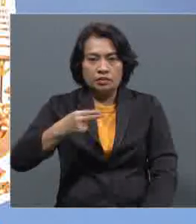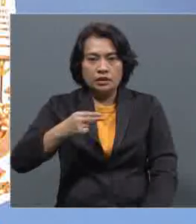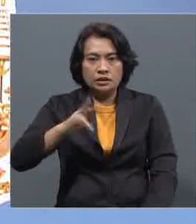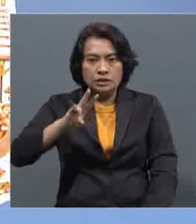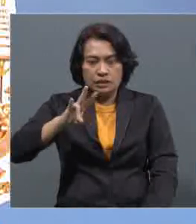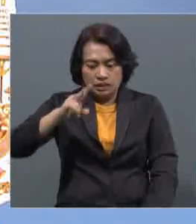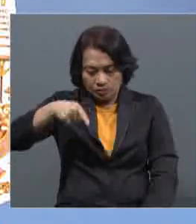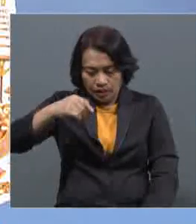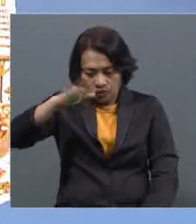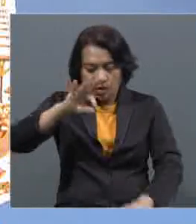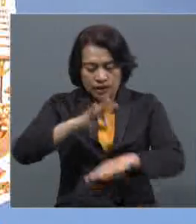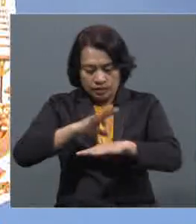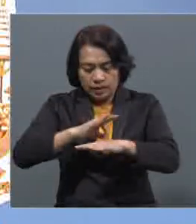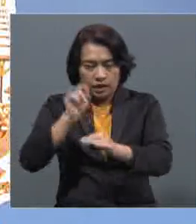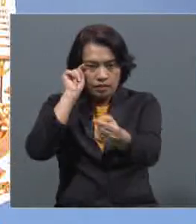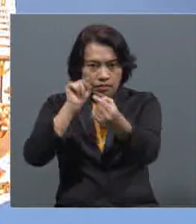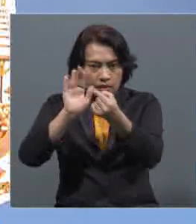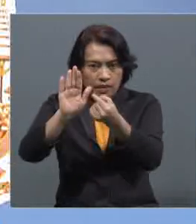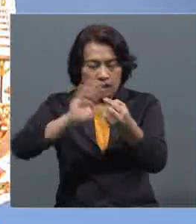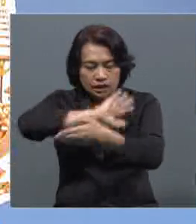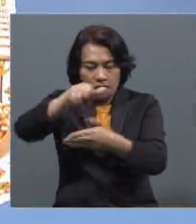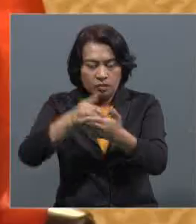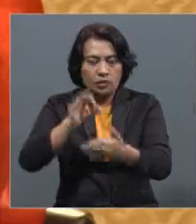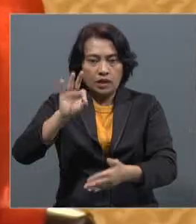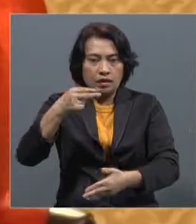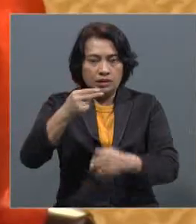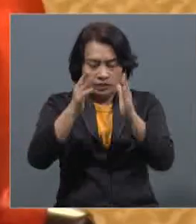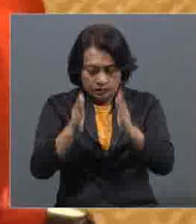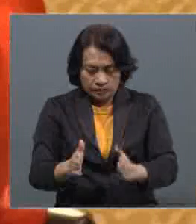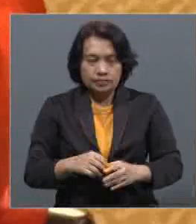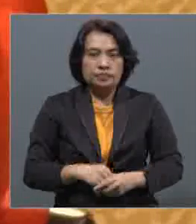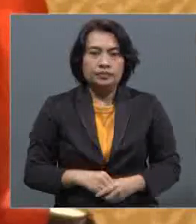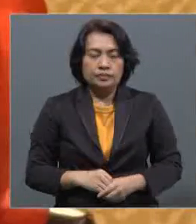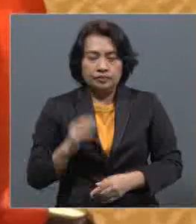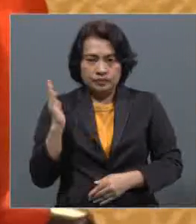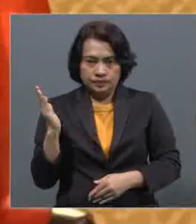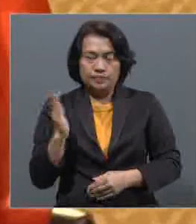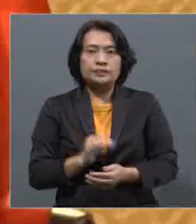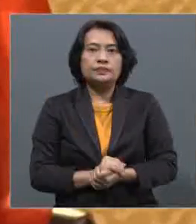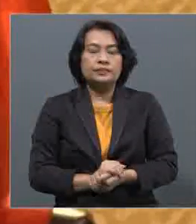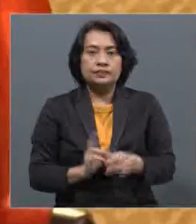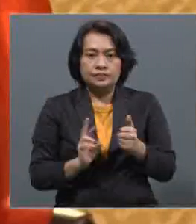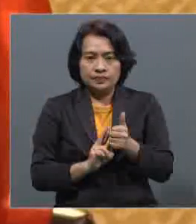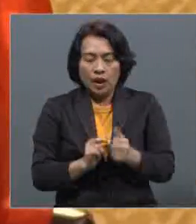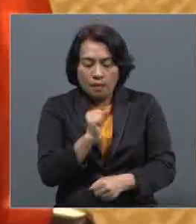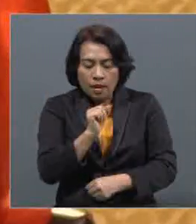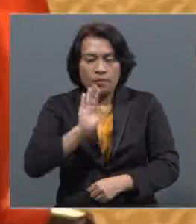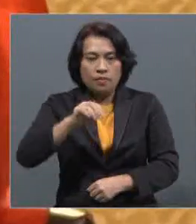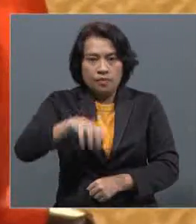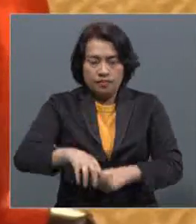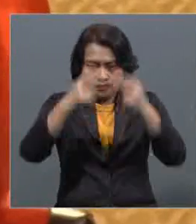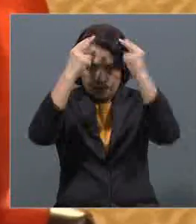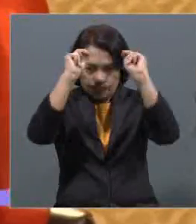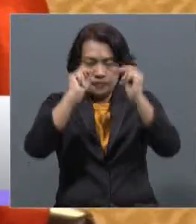อัตรานะครับจากที่ตั้งเป้าเอาไว้ 990,000คนครับเรื่องนี้นะครับทางด้านของคุณเกณิกาอุ่นจิตรรองโฆษกประจำสำนักนายก